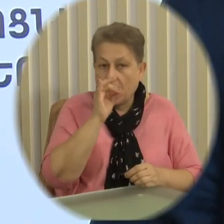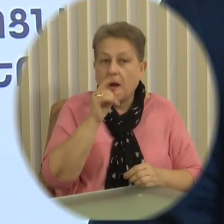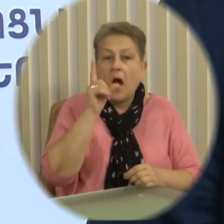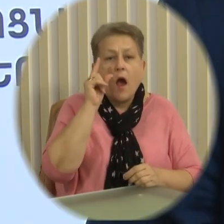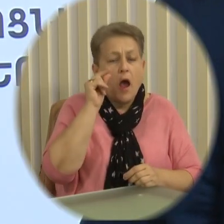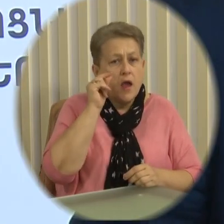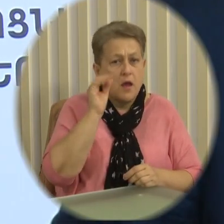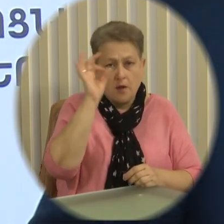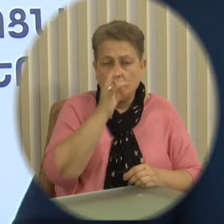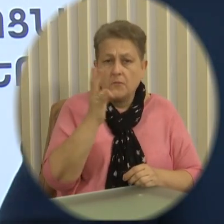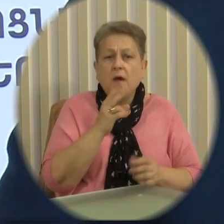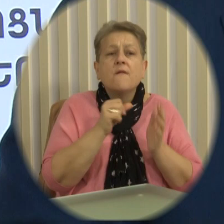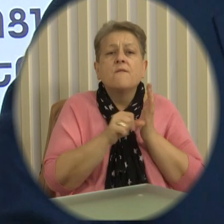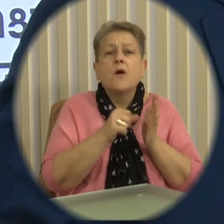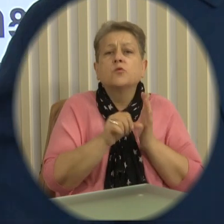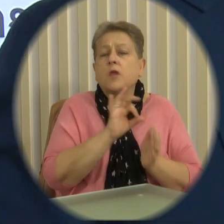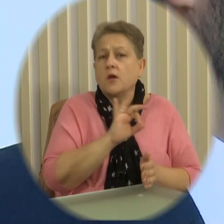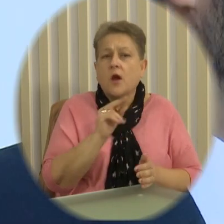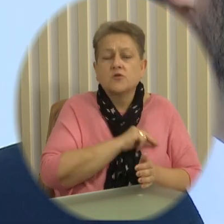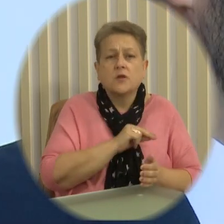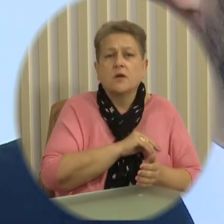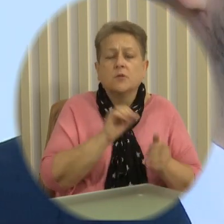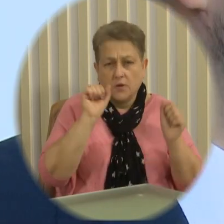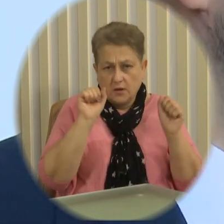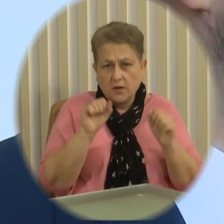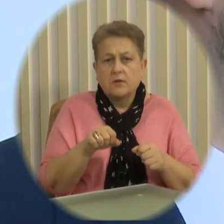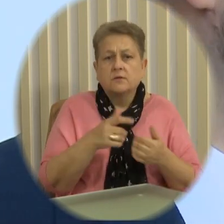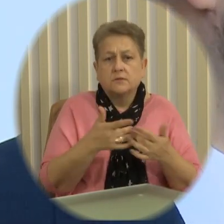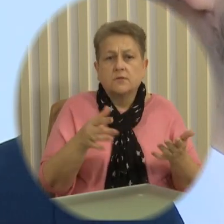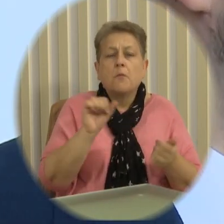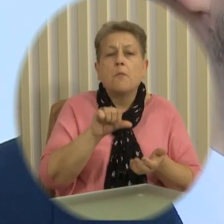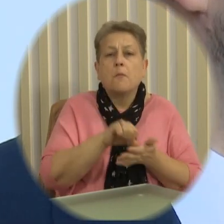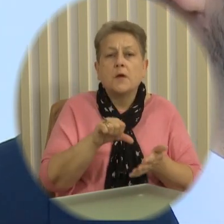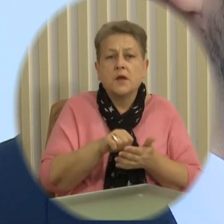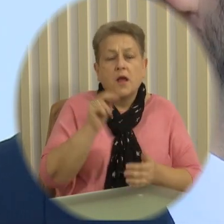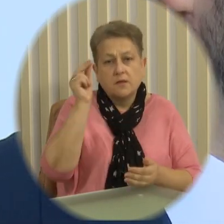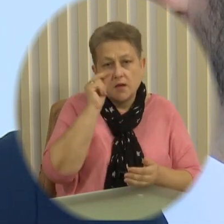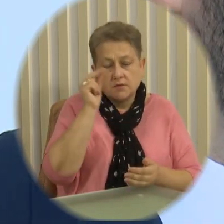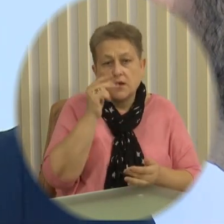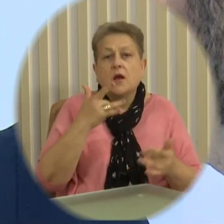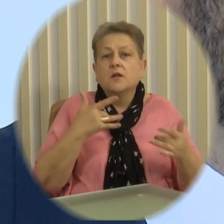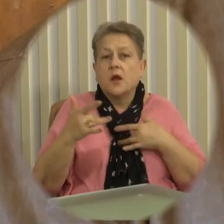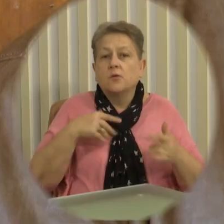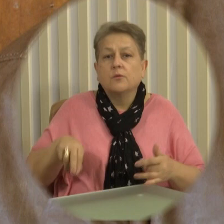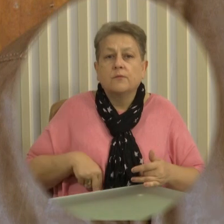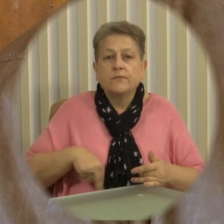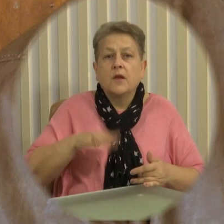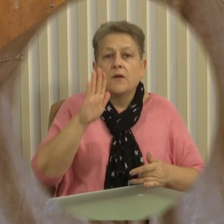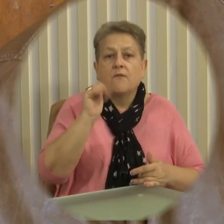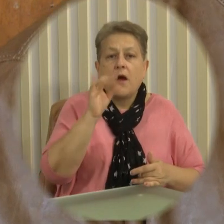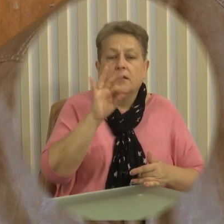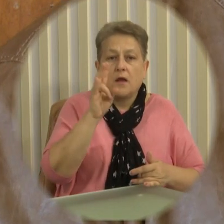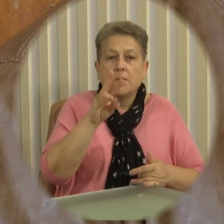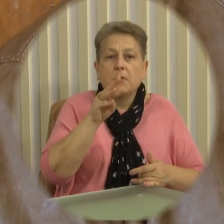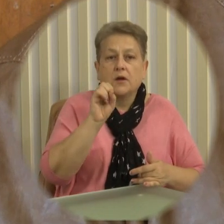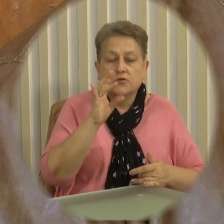բացառապես հայ արվեստին։ 60 լավագույն աշխատանքների հեղինակները հնարավորություն կունենան մասնակցելու դասընթացին։ Թատրոնի տնօրեն Վարդան Մկրտչյանն